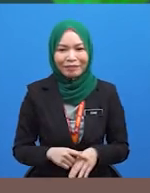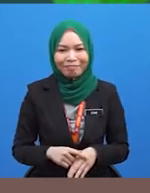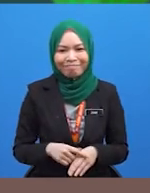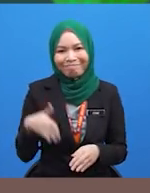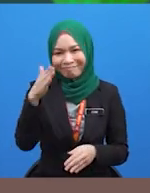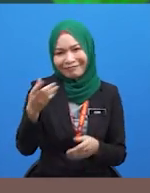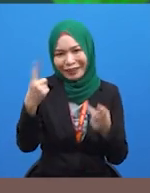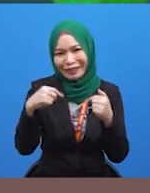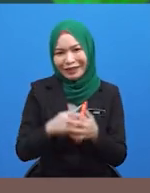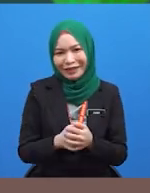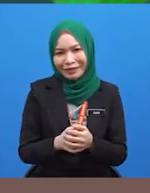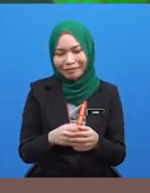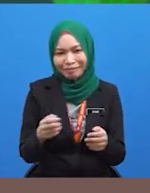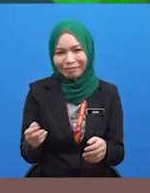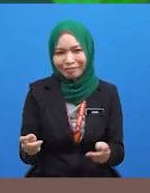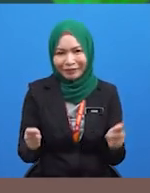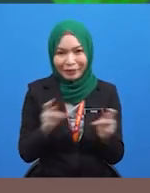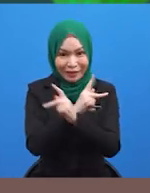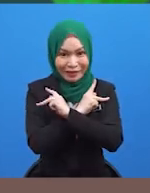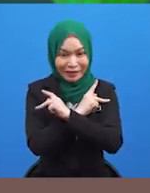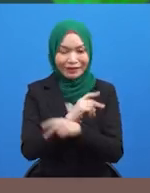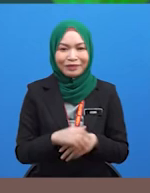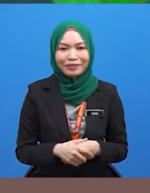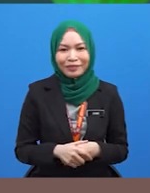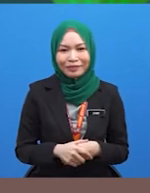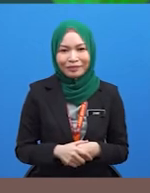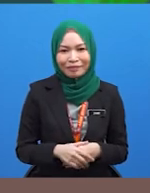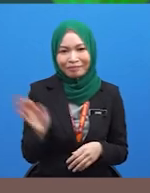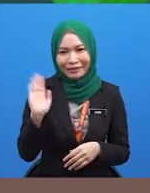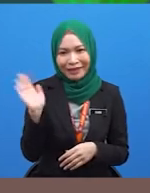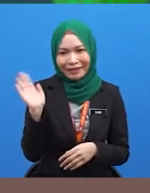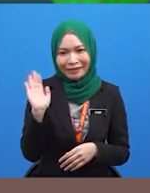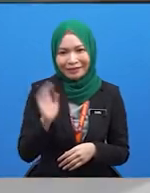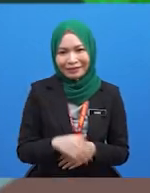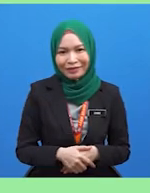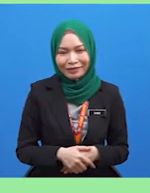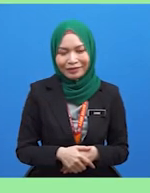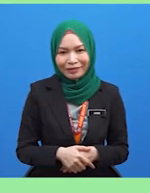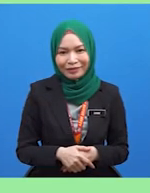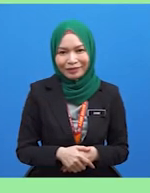episod akan datang. Sekian, terima kasih. Bye.